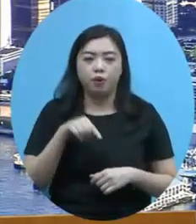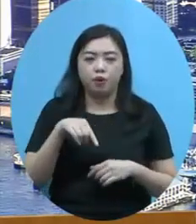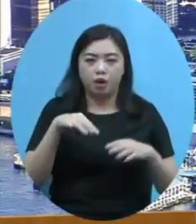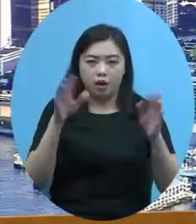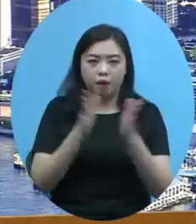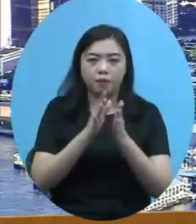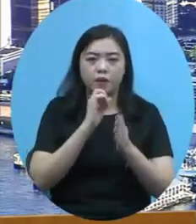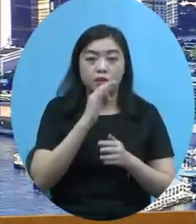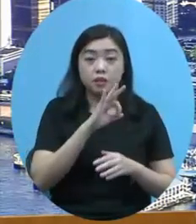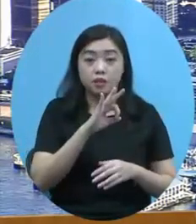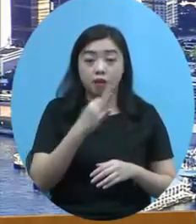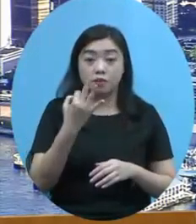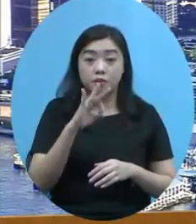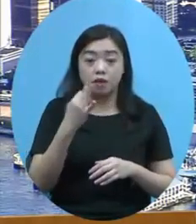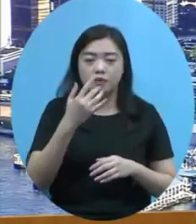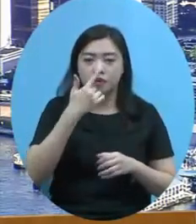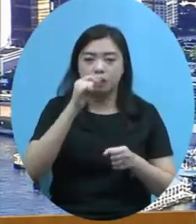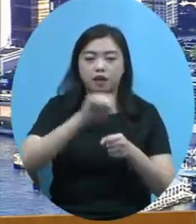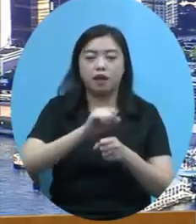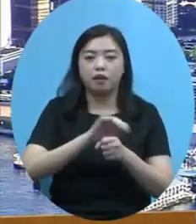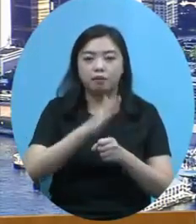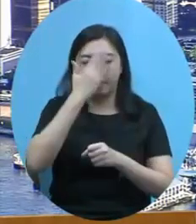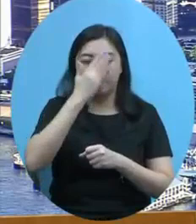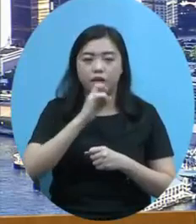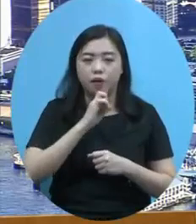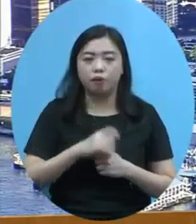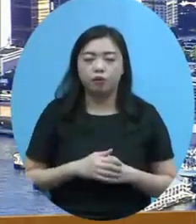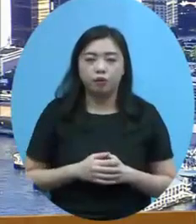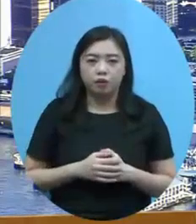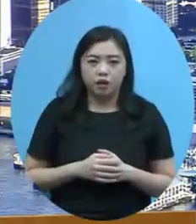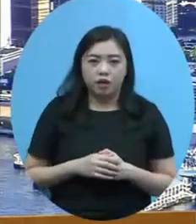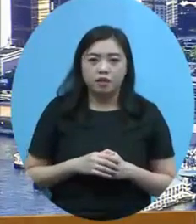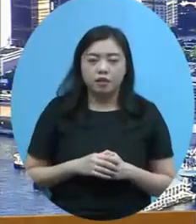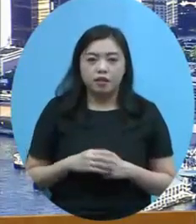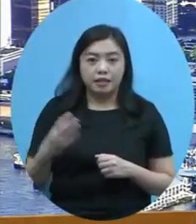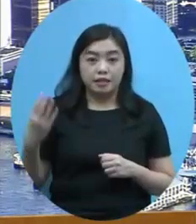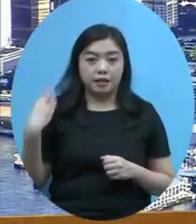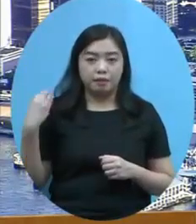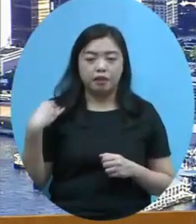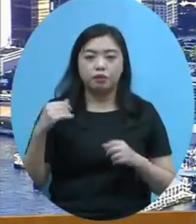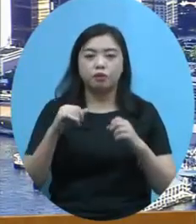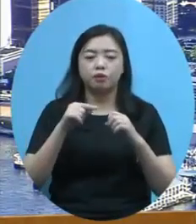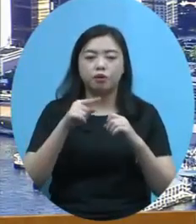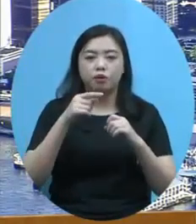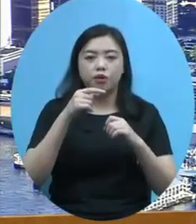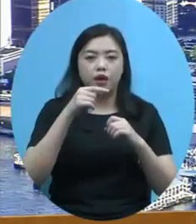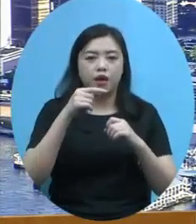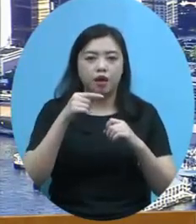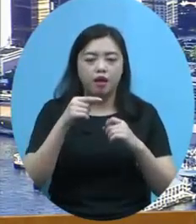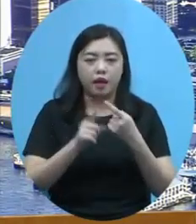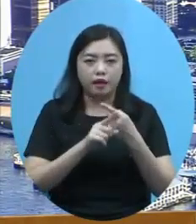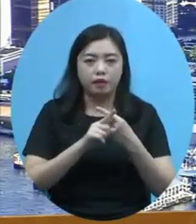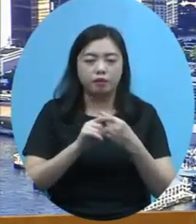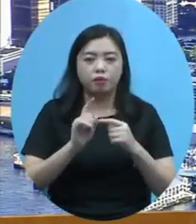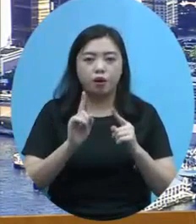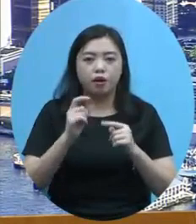合共有33名是新增的確診病人。昨天新情報沒有任何的病人情況危殆，亦都沒有任